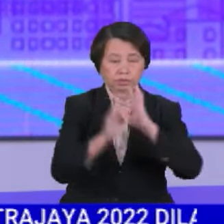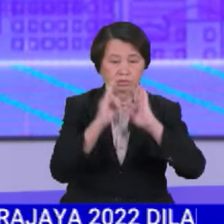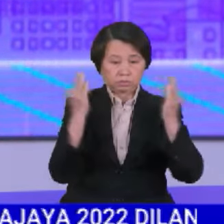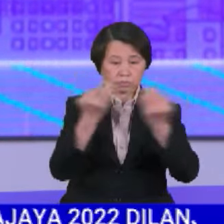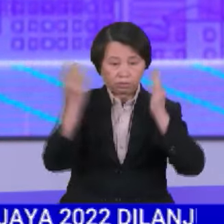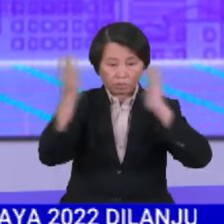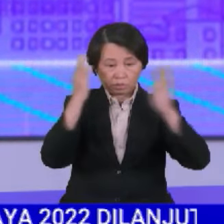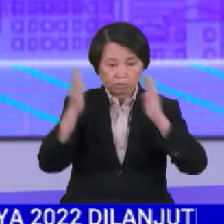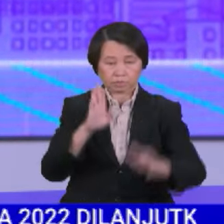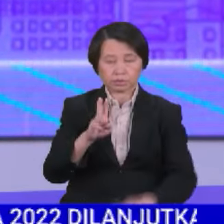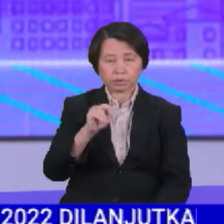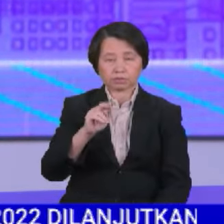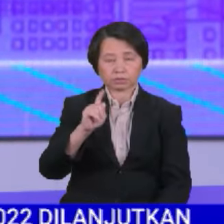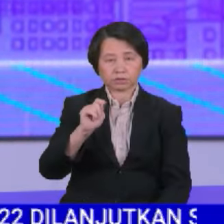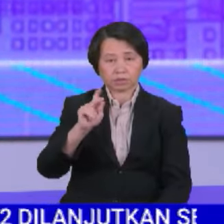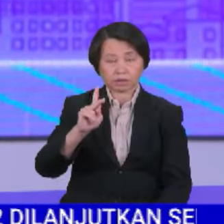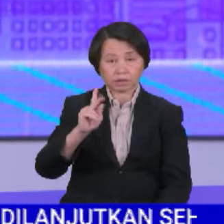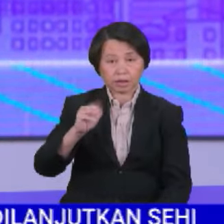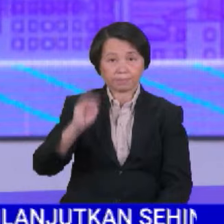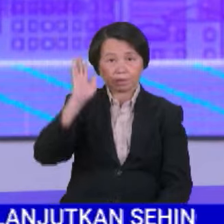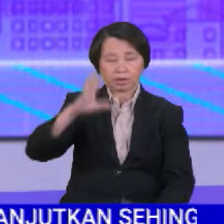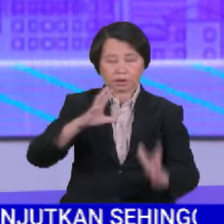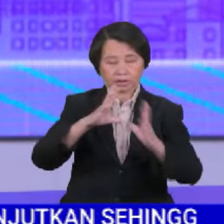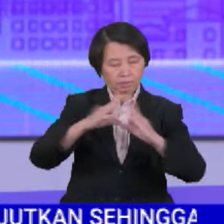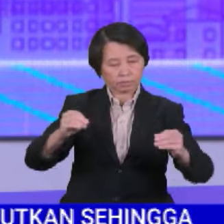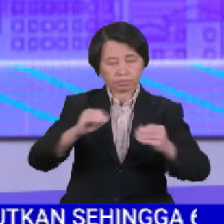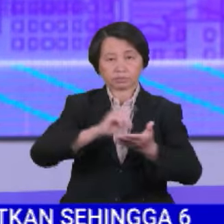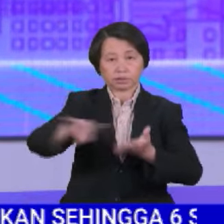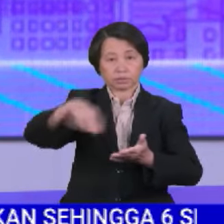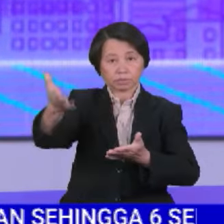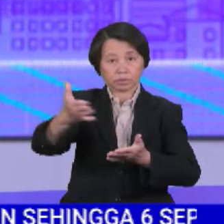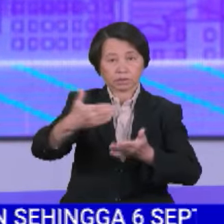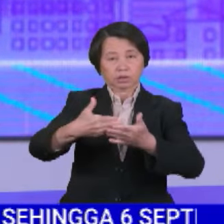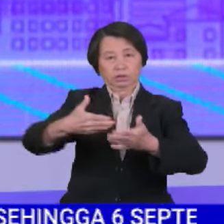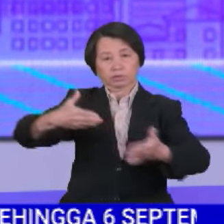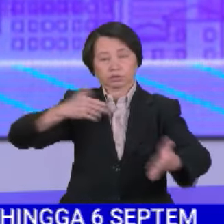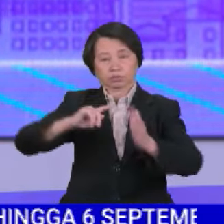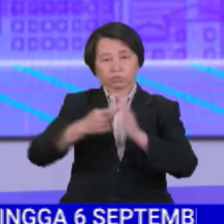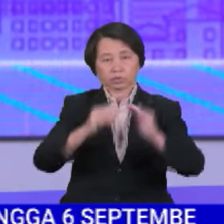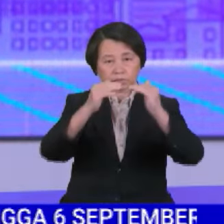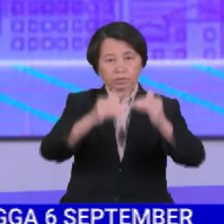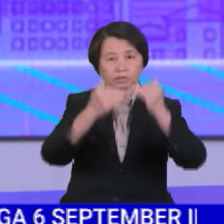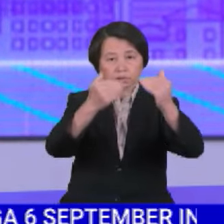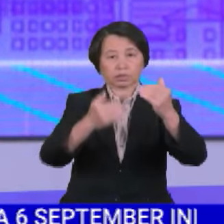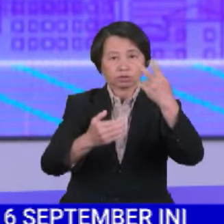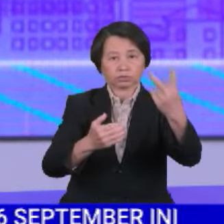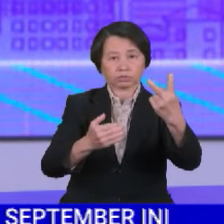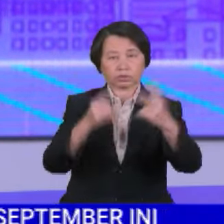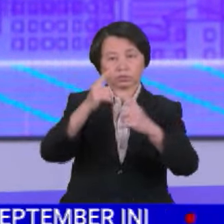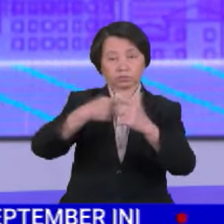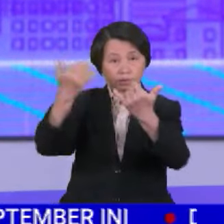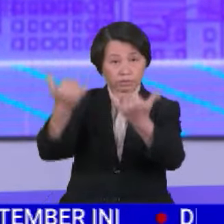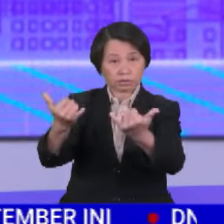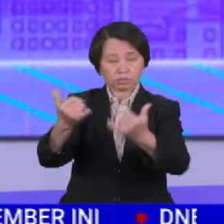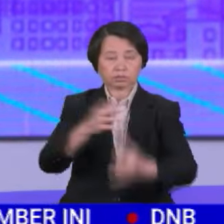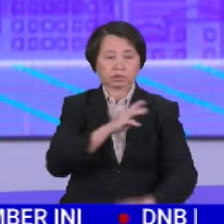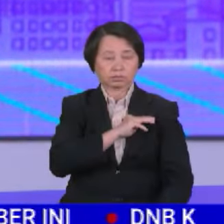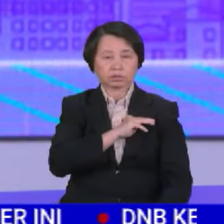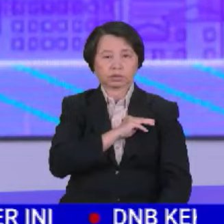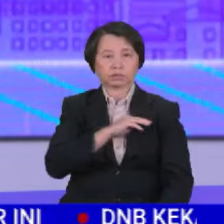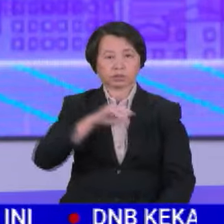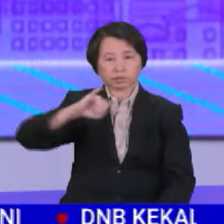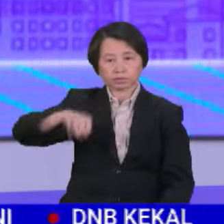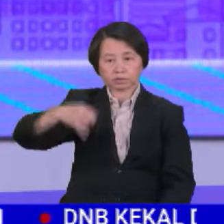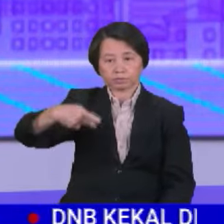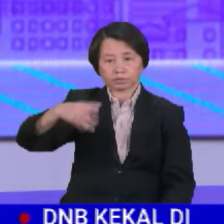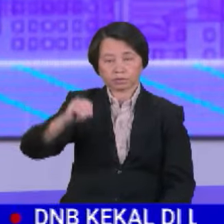melicia BMT cm akan diselesaikan minggu depan sebelum bermulanya fasa kedua pertengahan bulan ini menteri dicoba